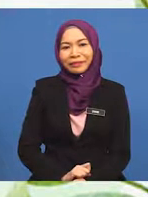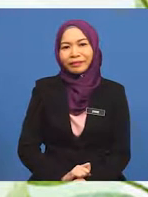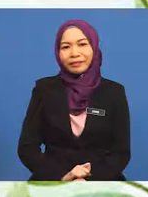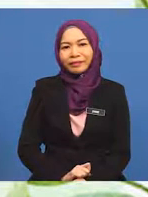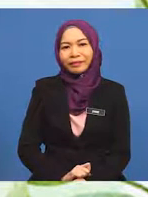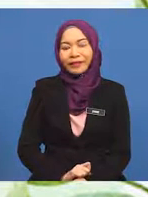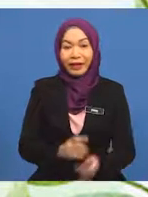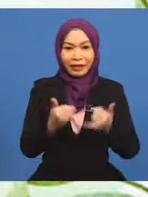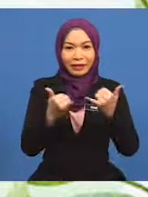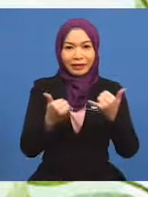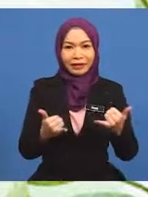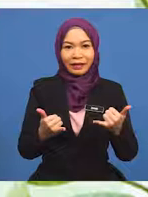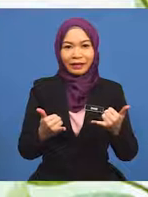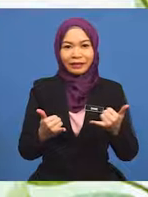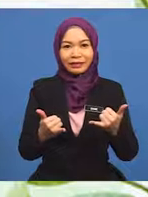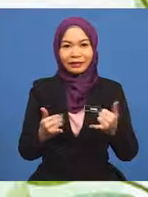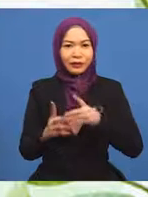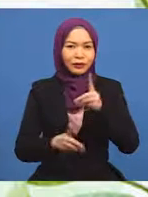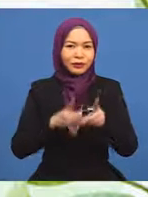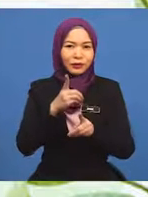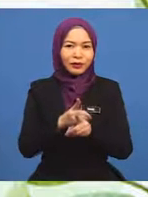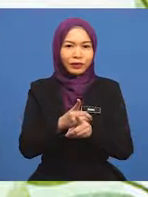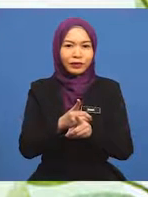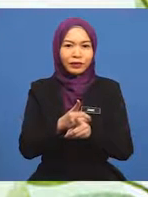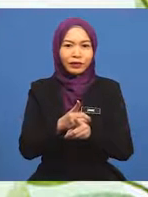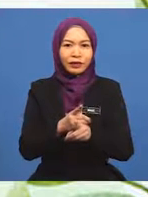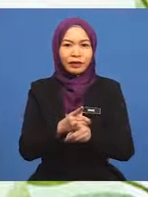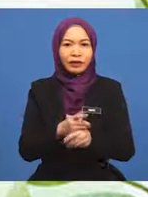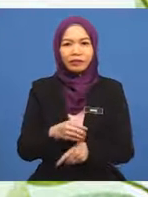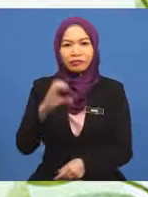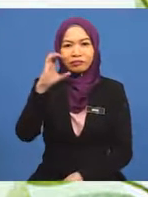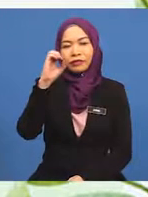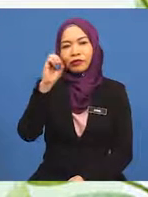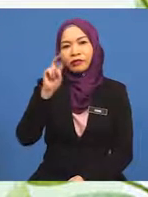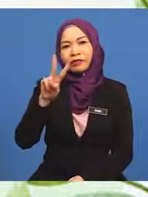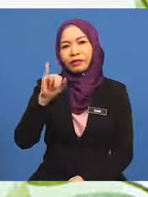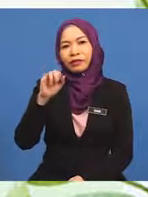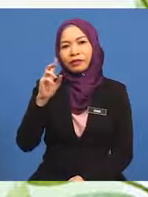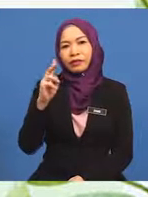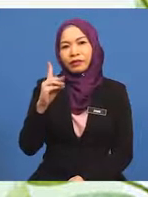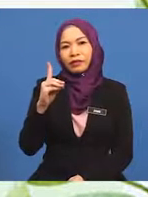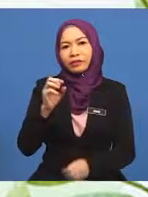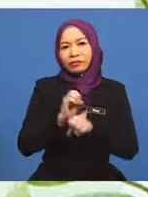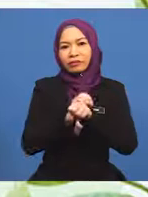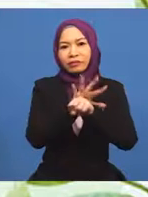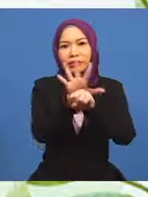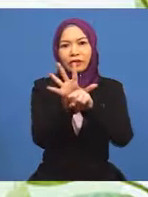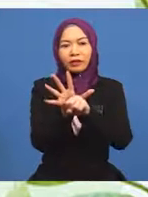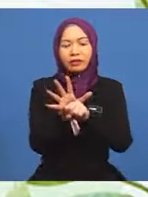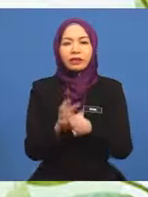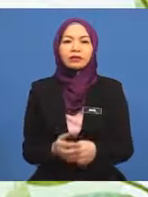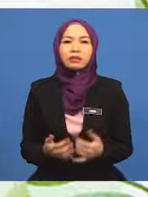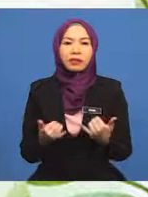Memandangkan situasi sekarang yang melanda dunia, kita hendaklah sentiasa menjaga kebersihan diri dan